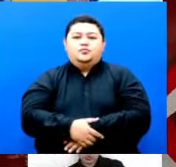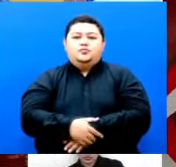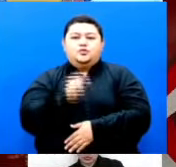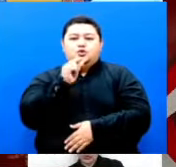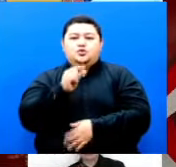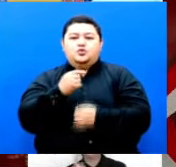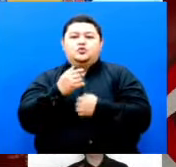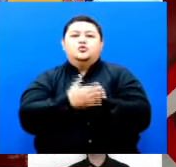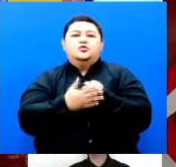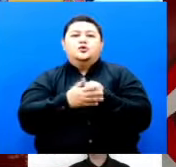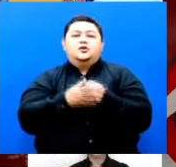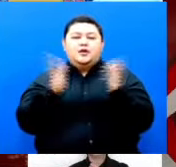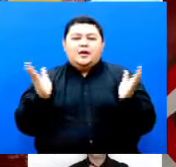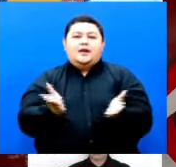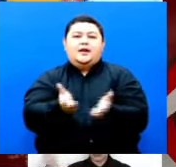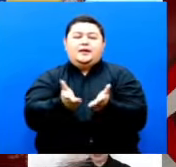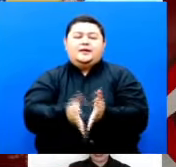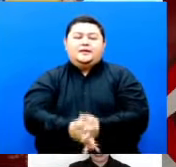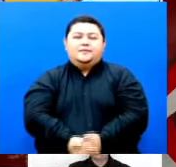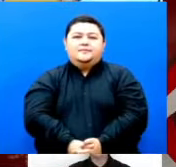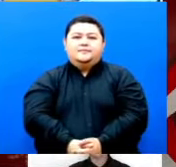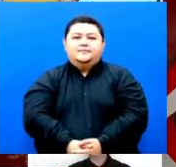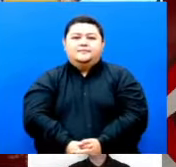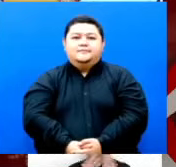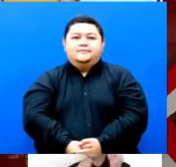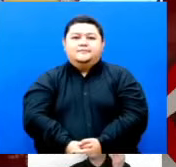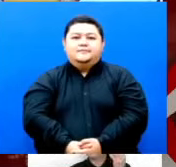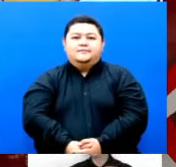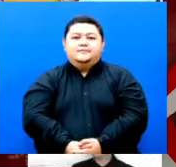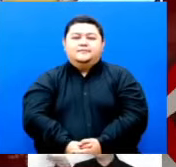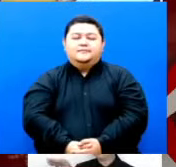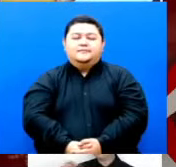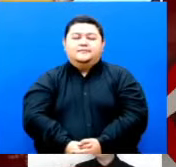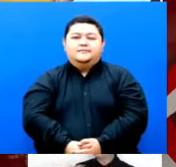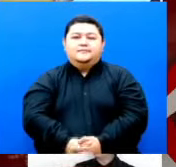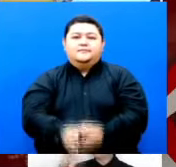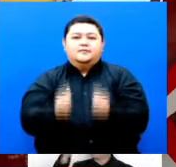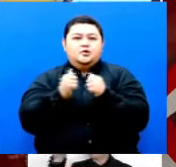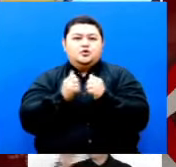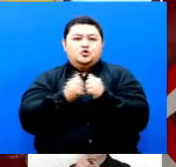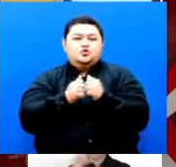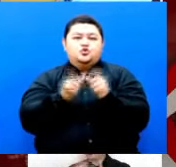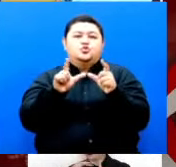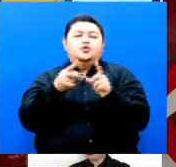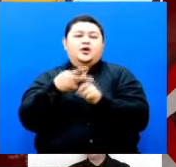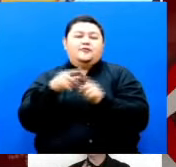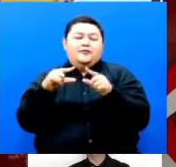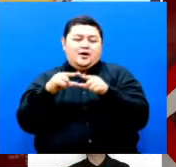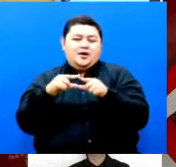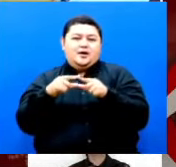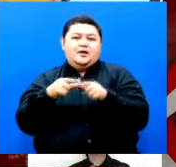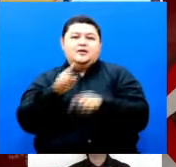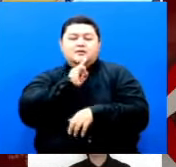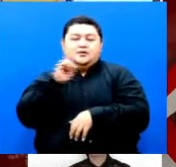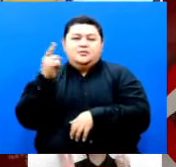negarabagigenerasi ZdirumahjikamerekamengalamiPHK. Kedua,sayasetujudenganbekerjadarimanasaja .Perbedaannya